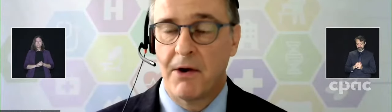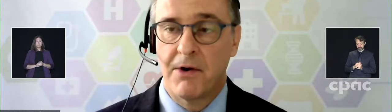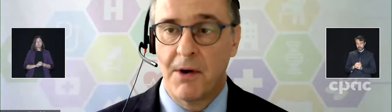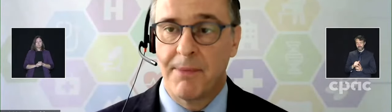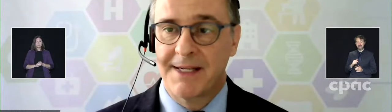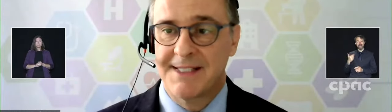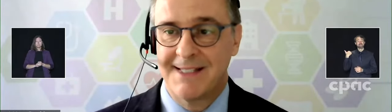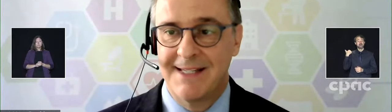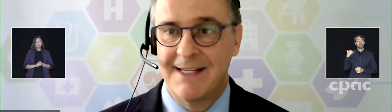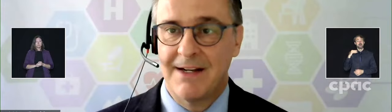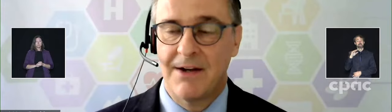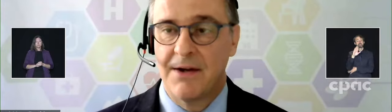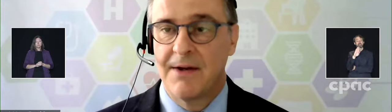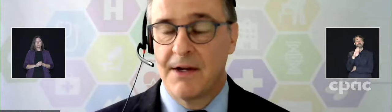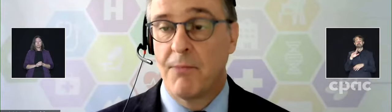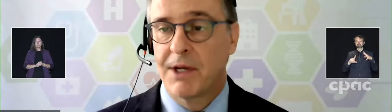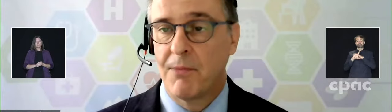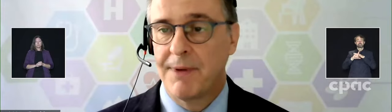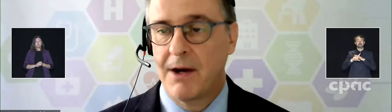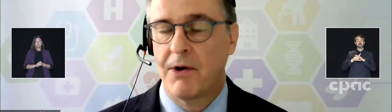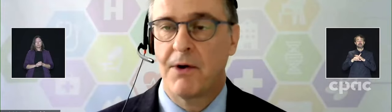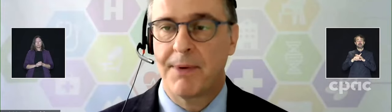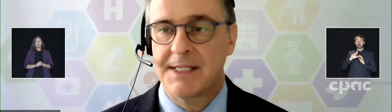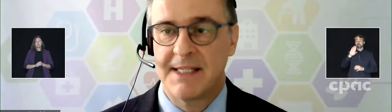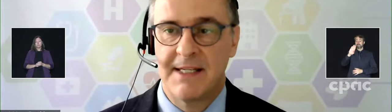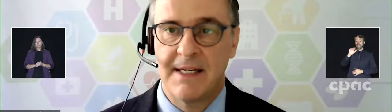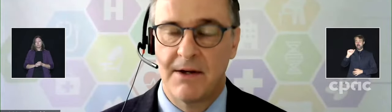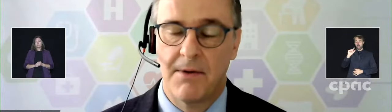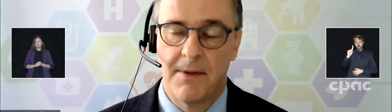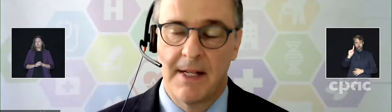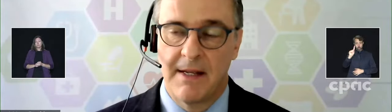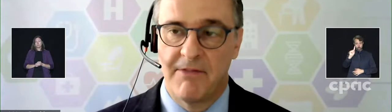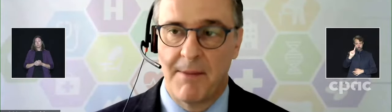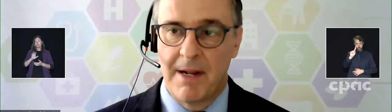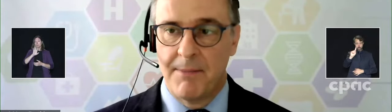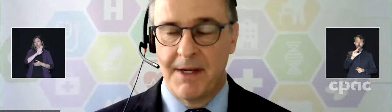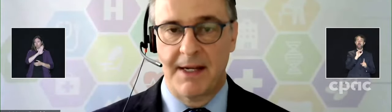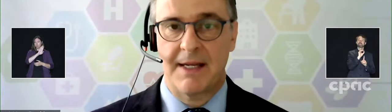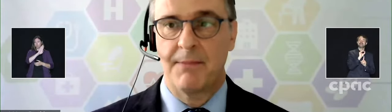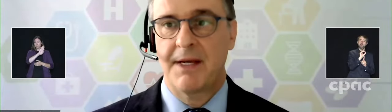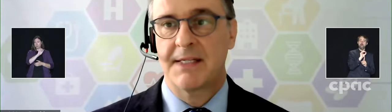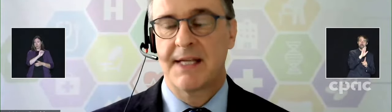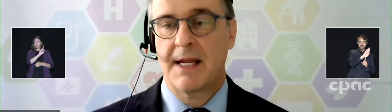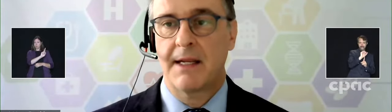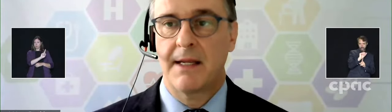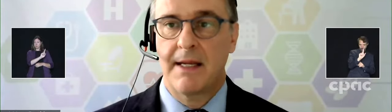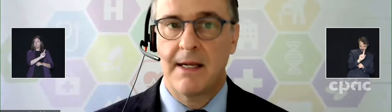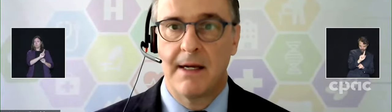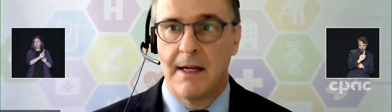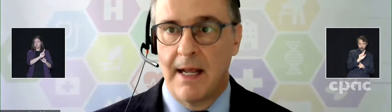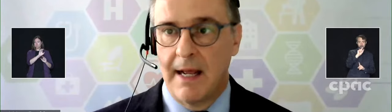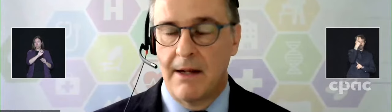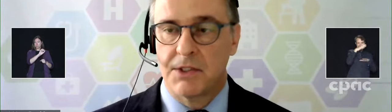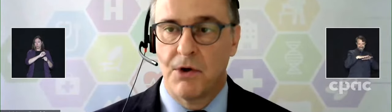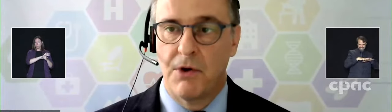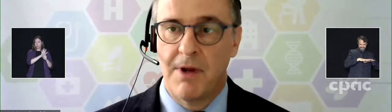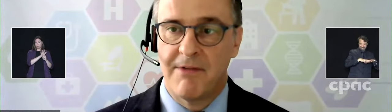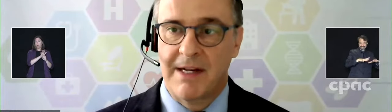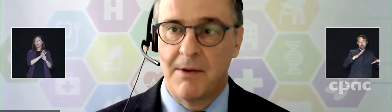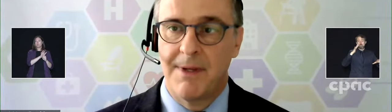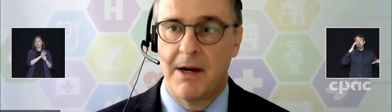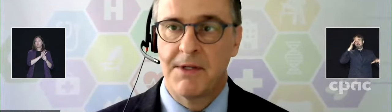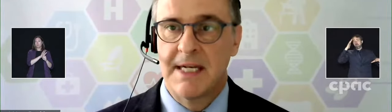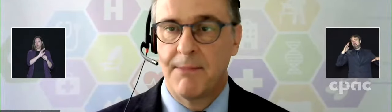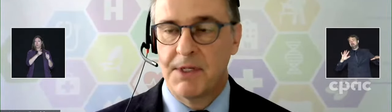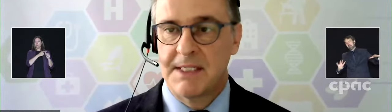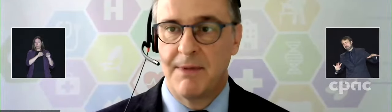Omicron BA1 a précédé évidemment le BA4, BA5 et ce qu'on a eu